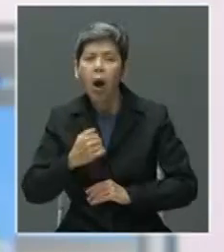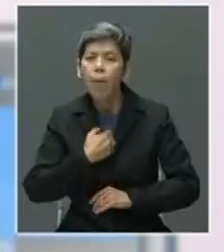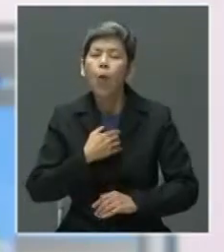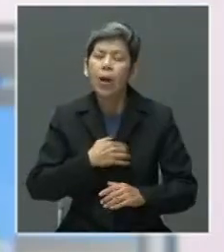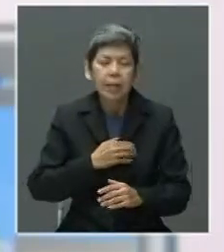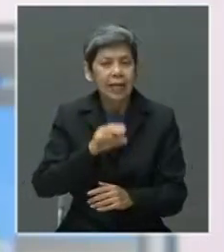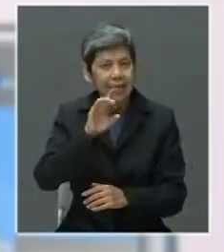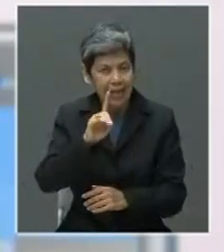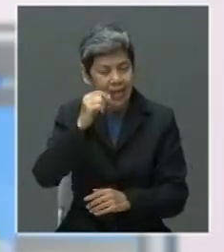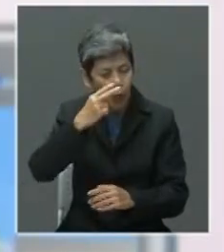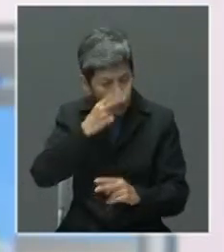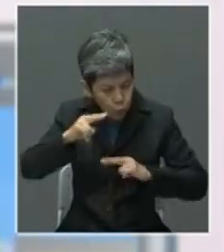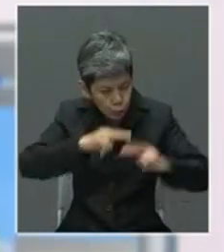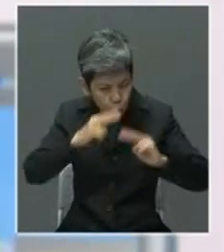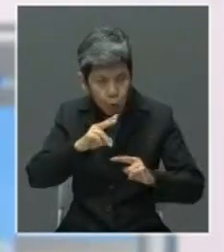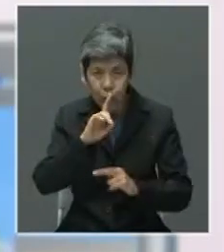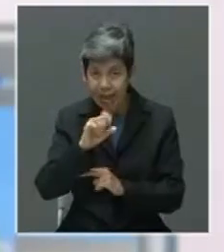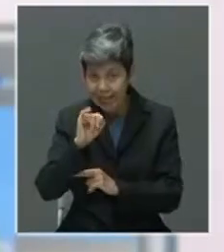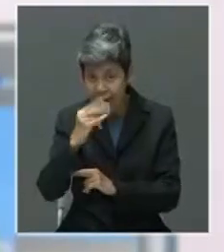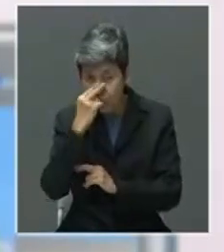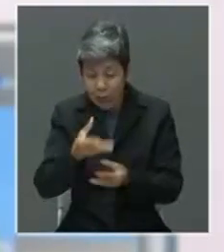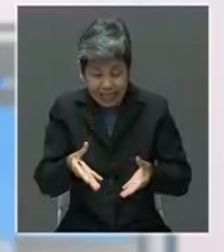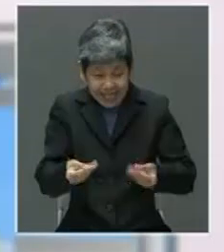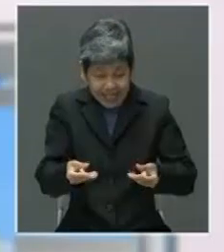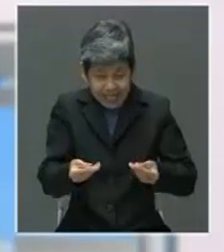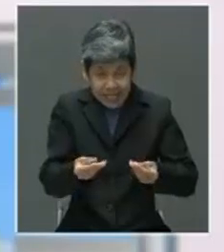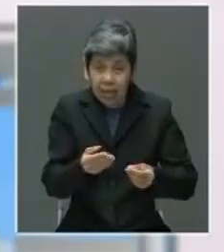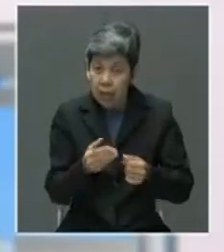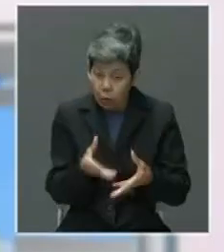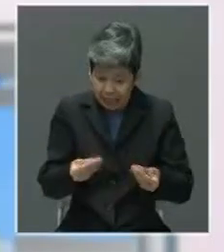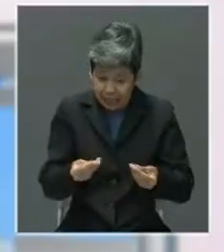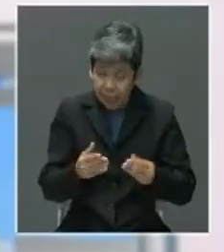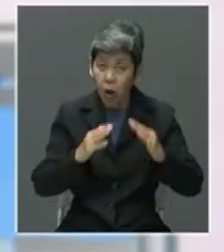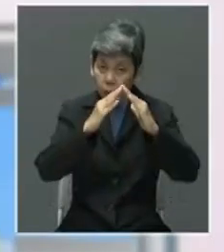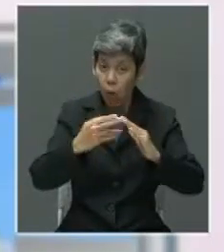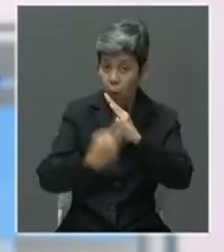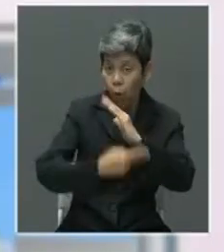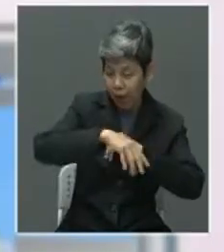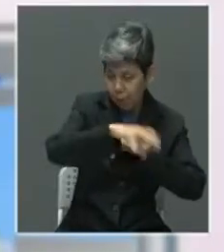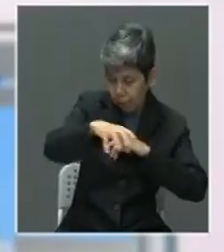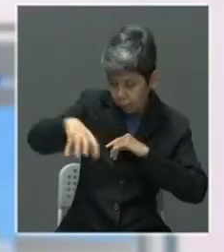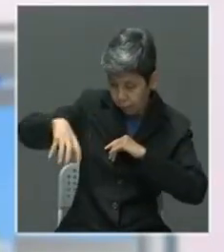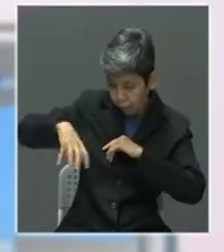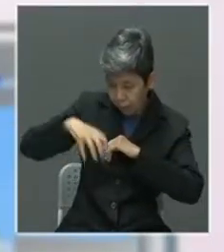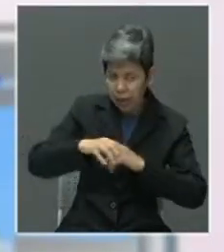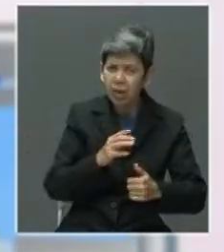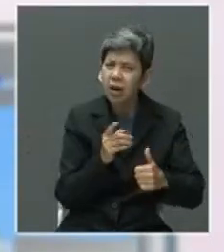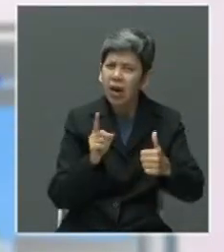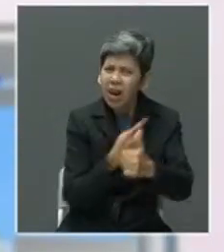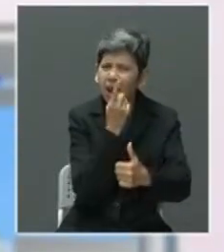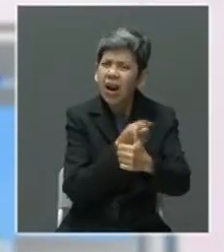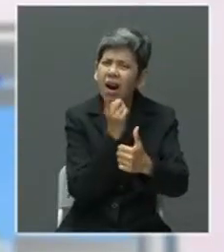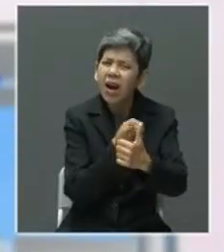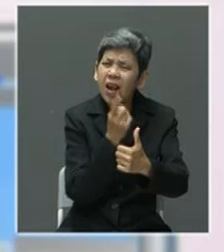ให้ดีเอสไอเนี่ยตรวจสอบว่าไอ้ที่ดินที่ศรีพันวาครอบครองมาเนี่ยต้นเรื่องอะ